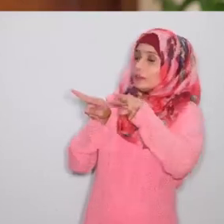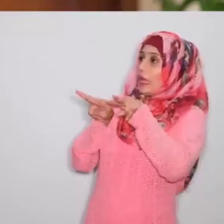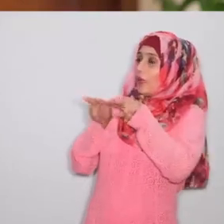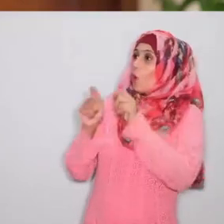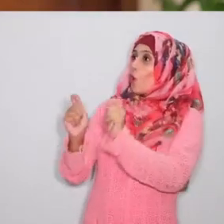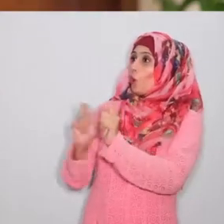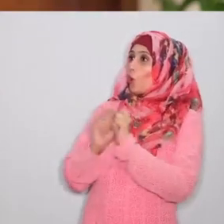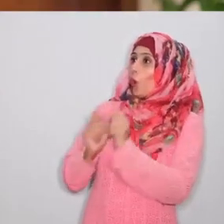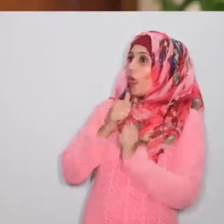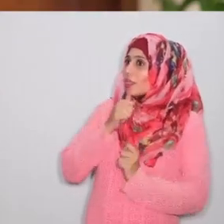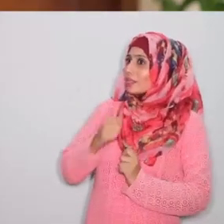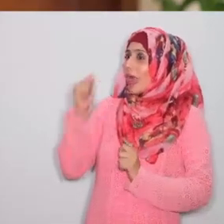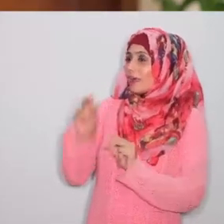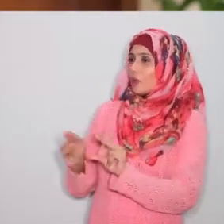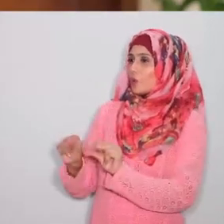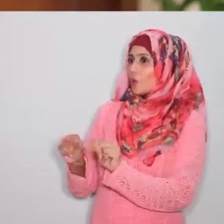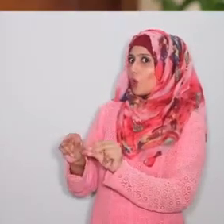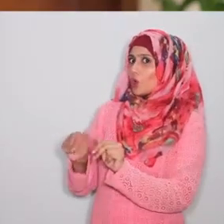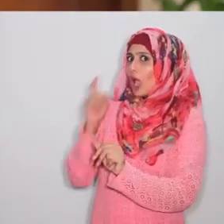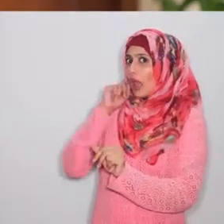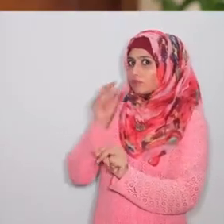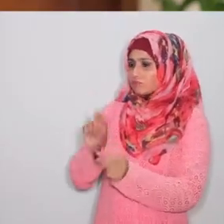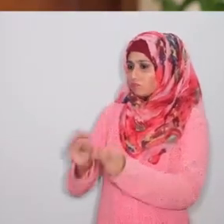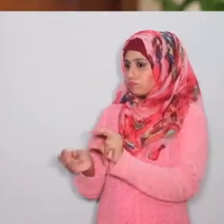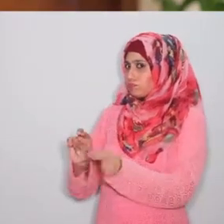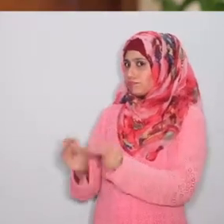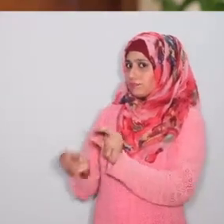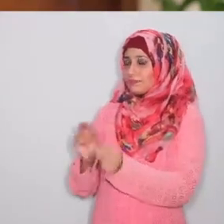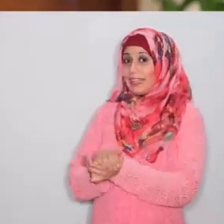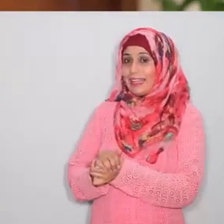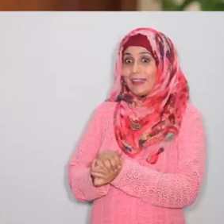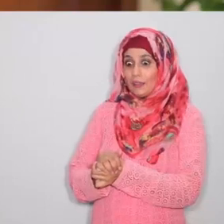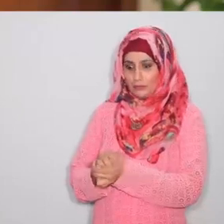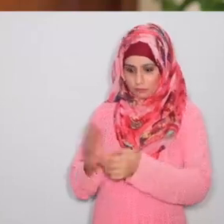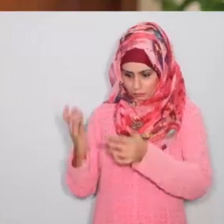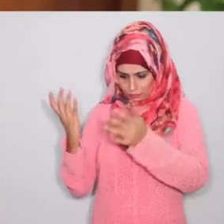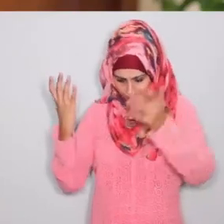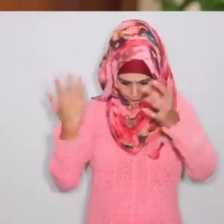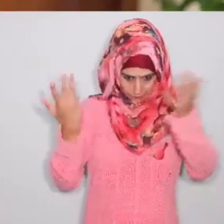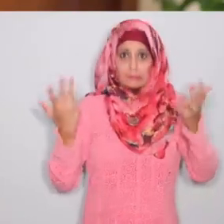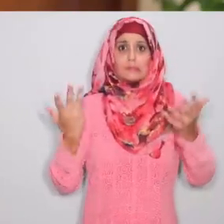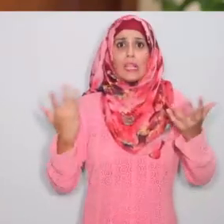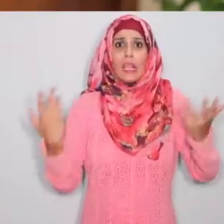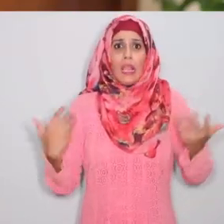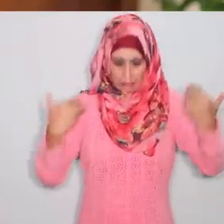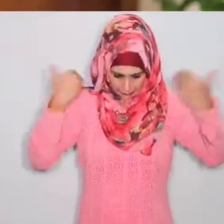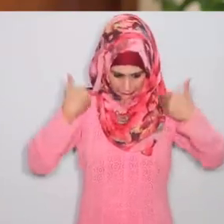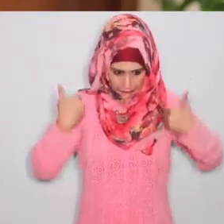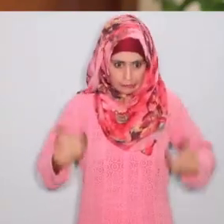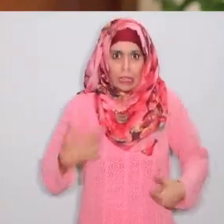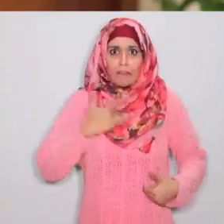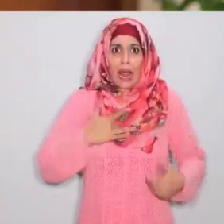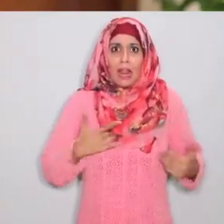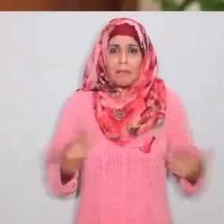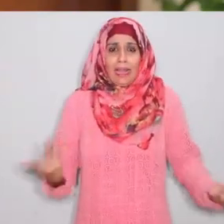घोड़े दादा खड़े रेडियो चला रहे थे। अरे ये मुझे क्या हो